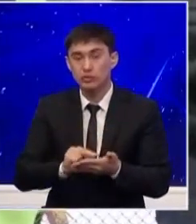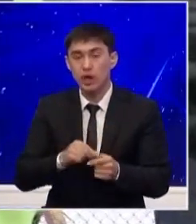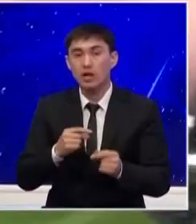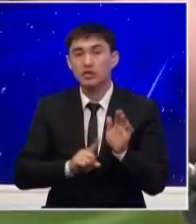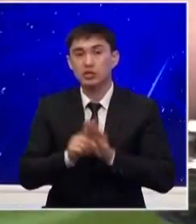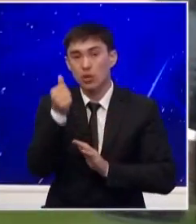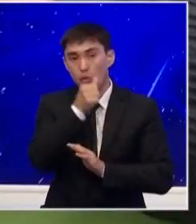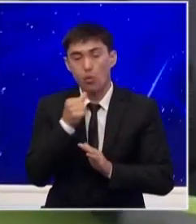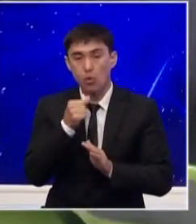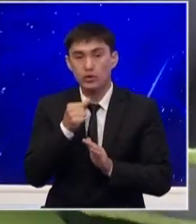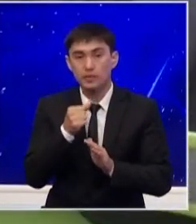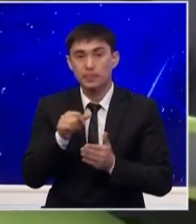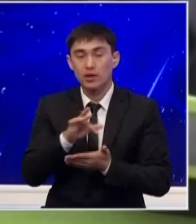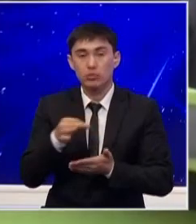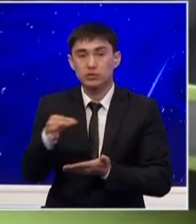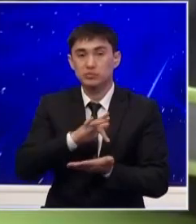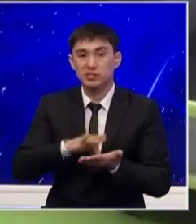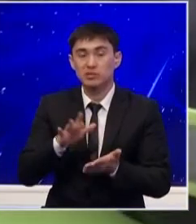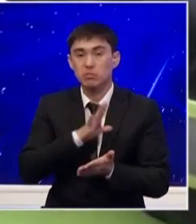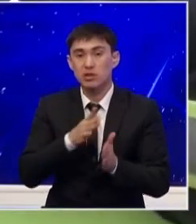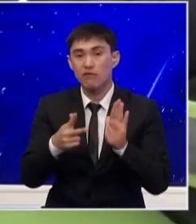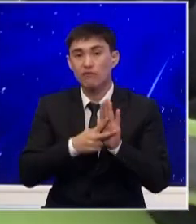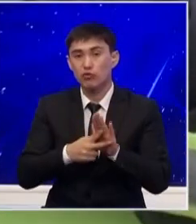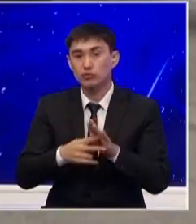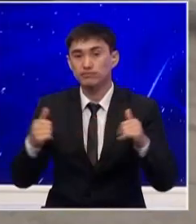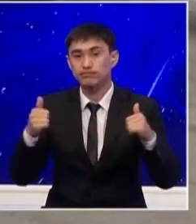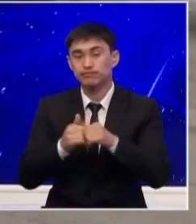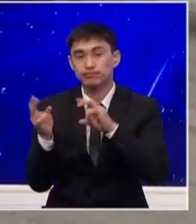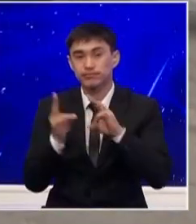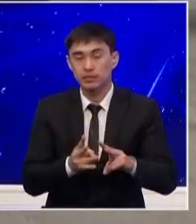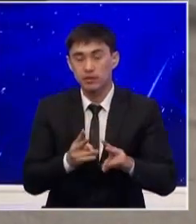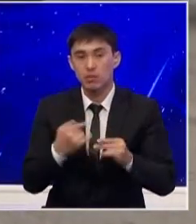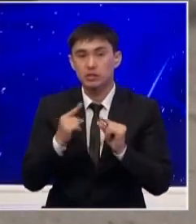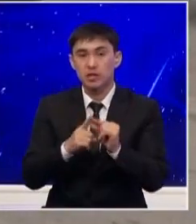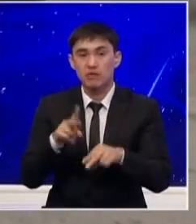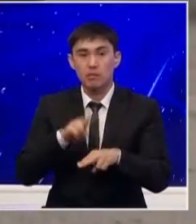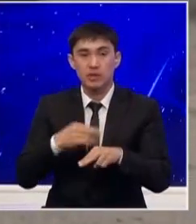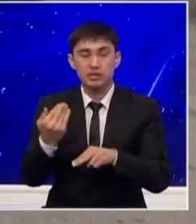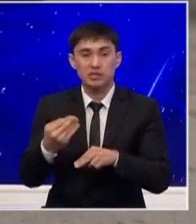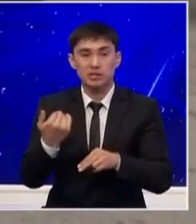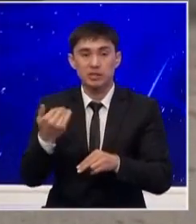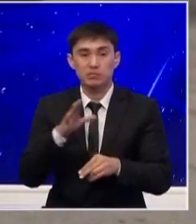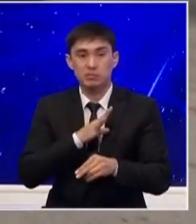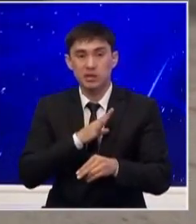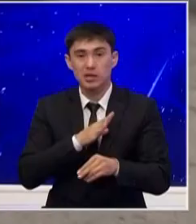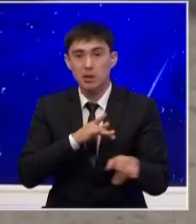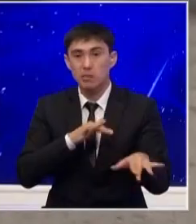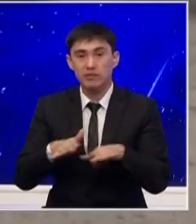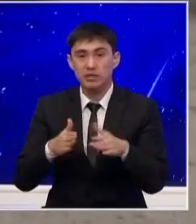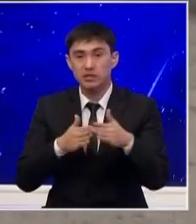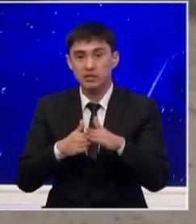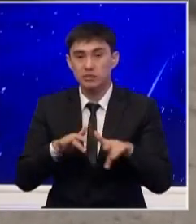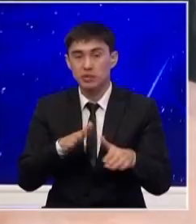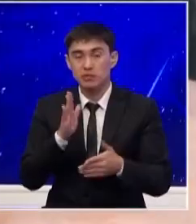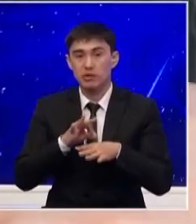начала года в областном центре произошло 8 дорожно-транспортных происшествий. По словам правоохранителей, ими применяется ряд профилактических